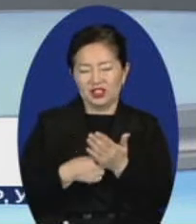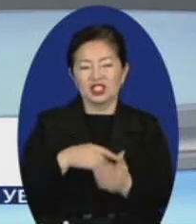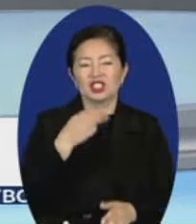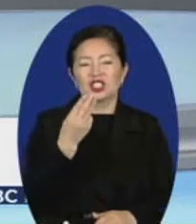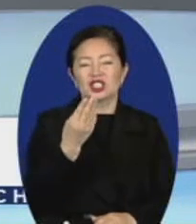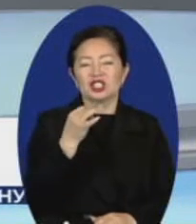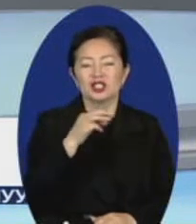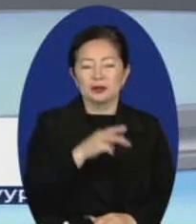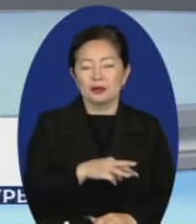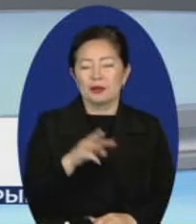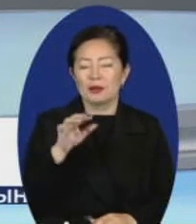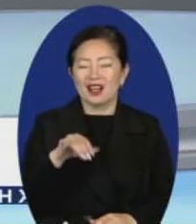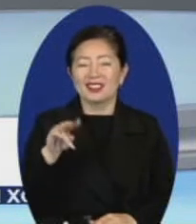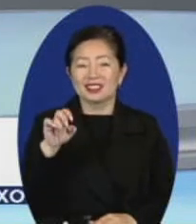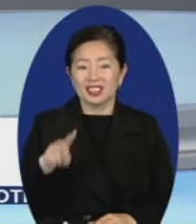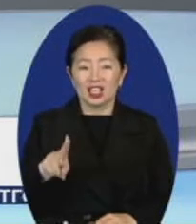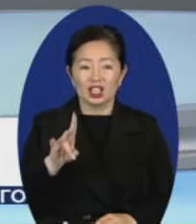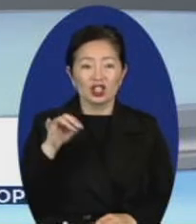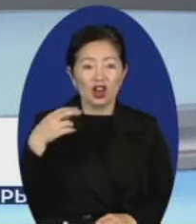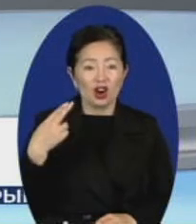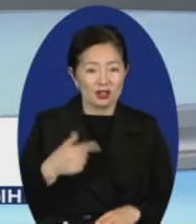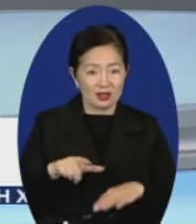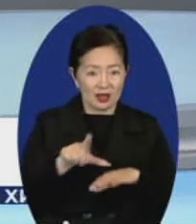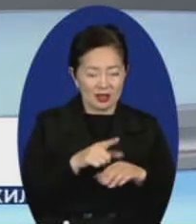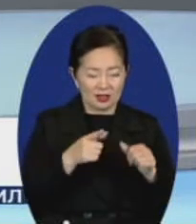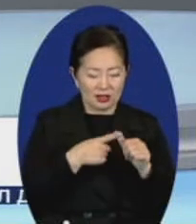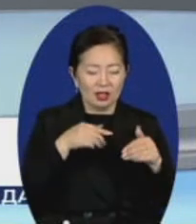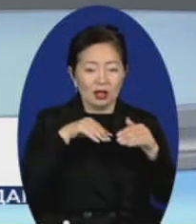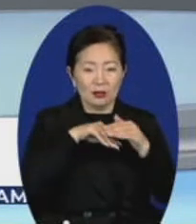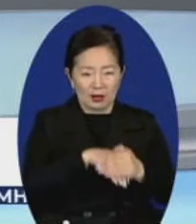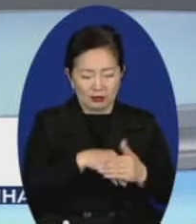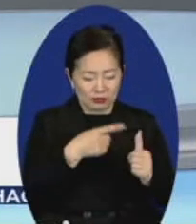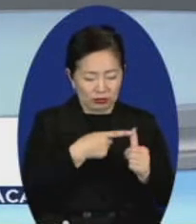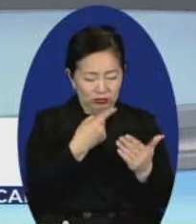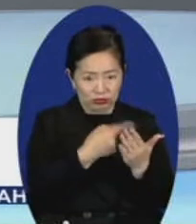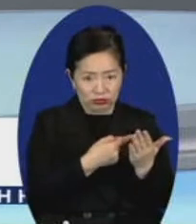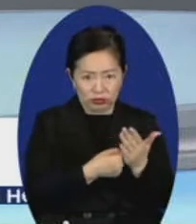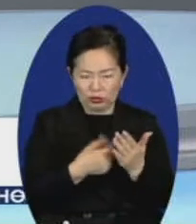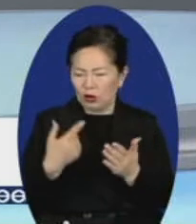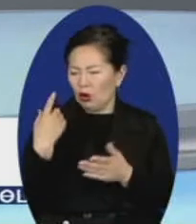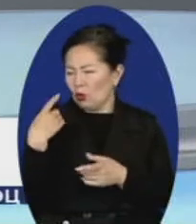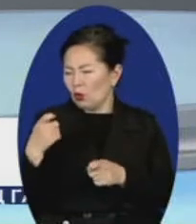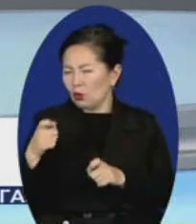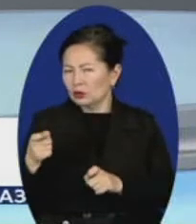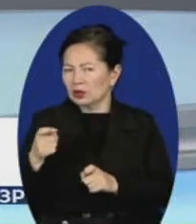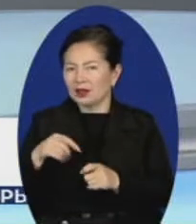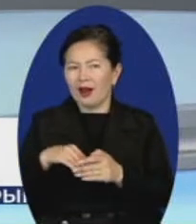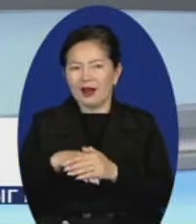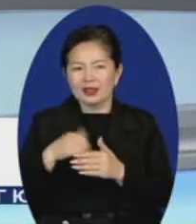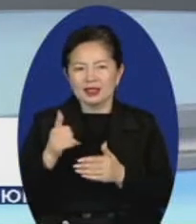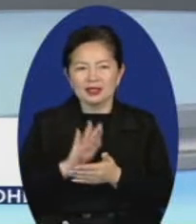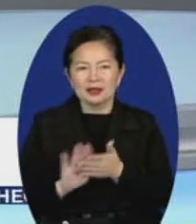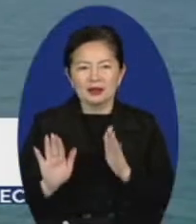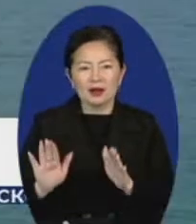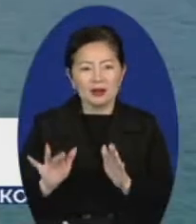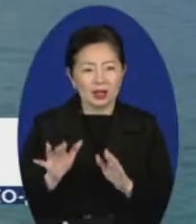шин мандлын нөөц газарт бүртгүүлэх нь экосистемийг унган төрхөөр нь хадгалж үлдэхэд чухал нөлөө үзүүлэх юм а.